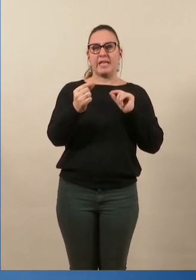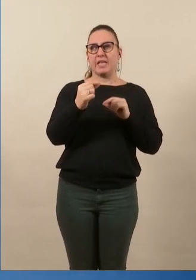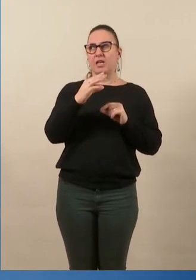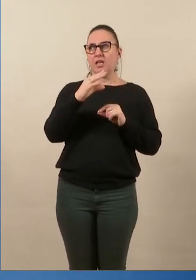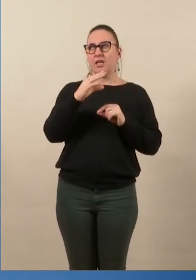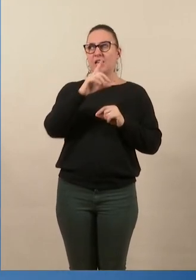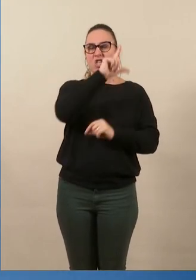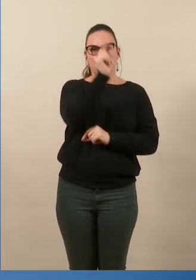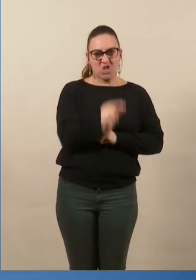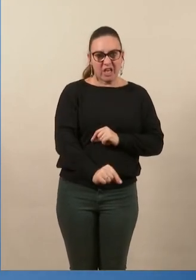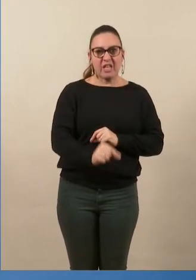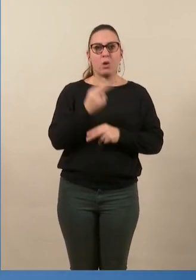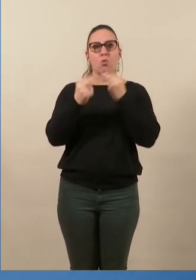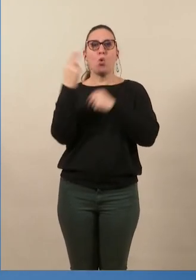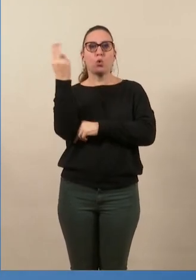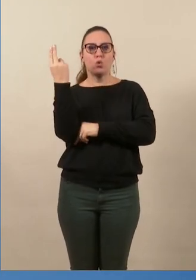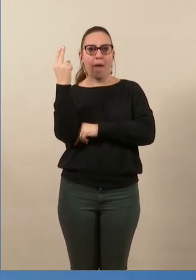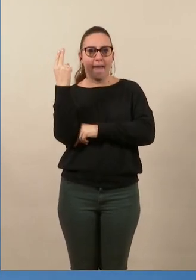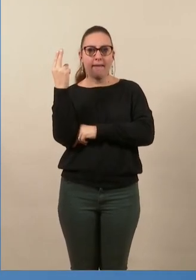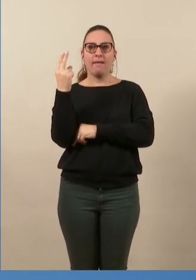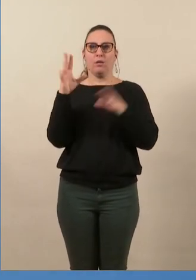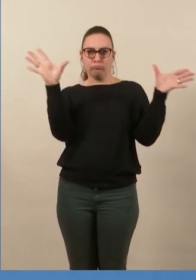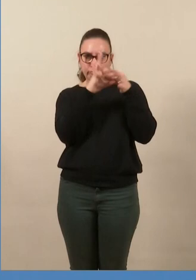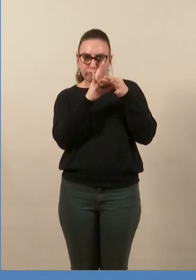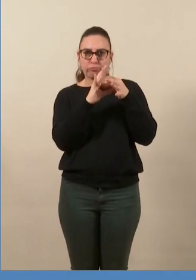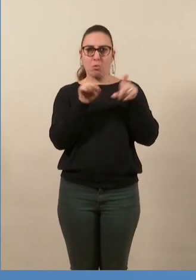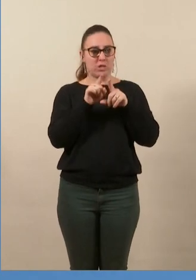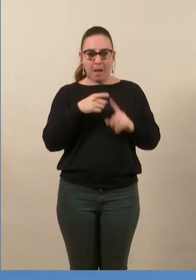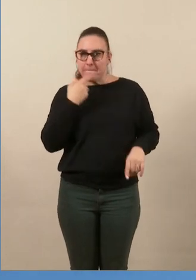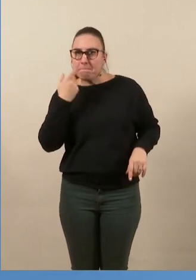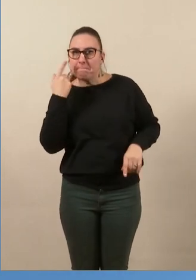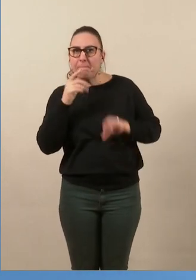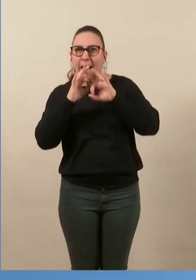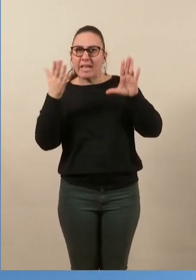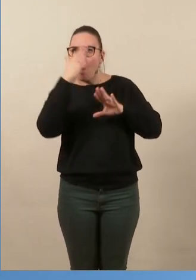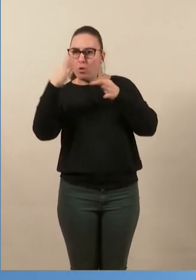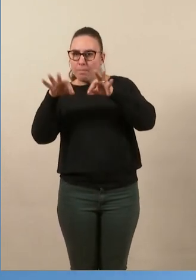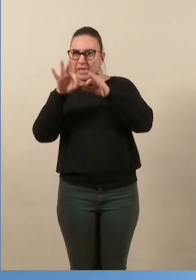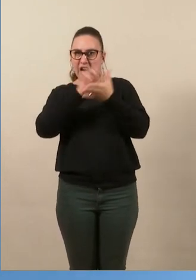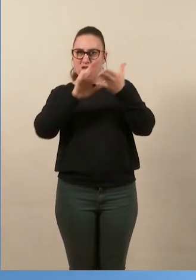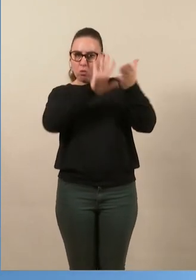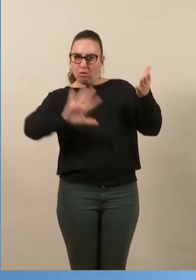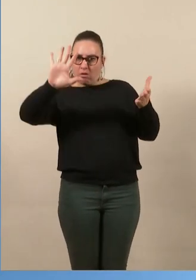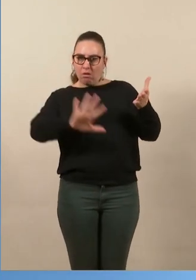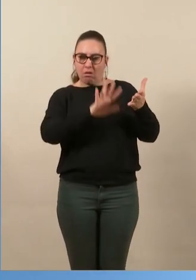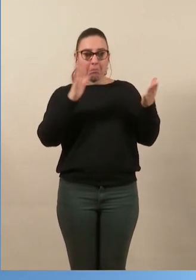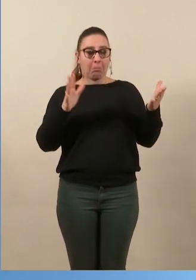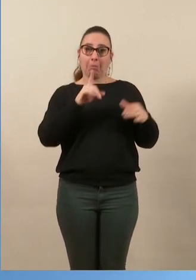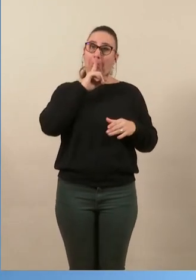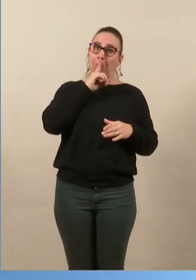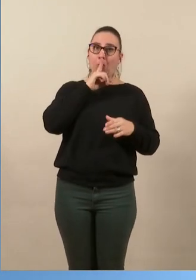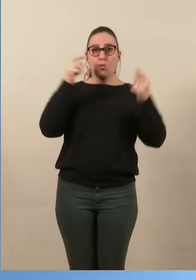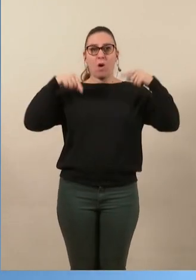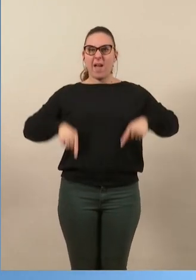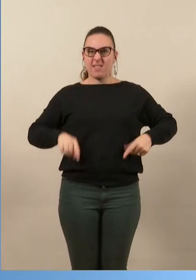a rien sur Cuba rien sur le Venezuela pour parler seulement des états de cette région et puis car côté coup d'État le